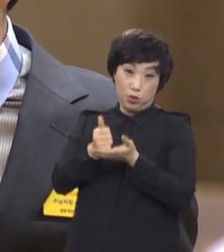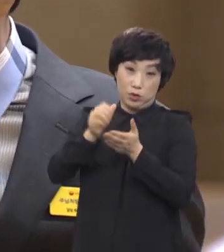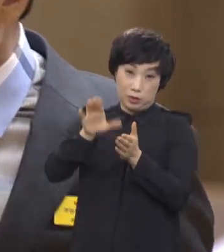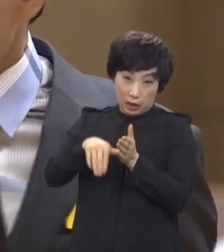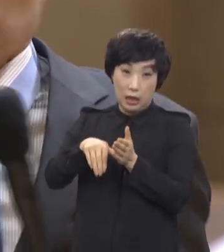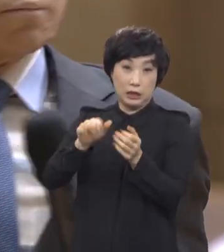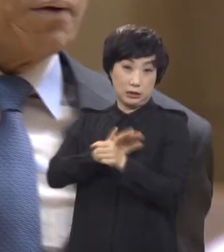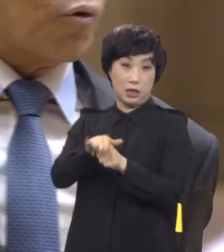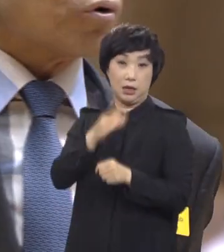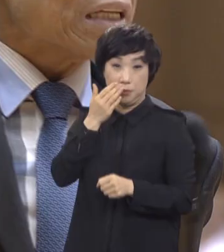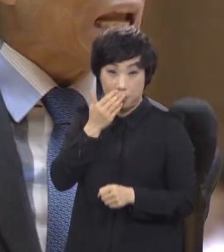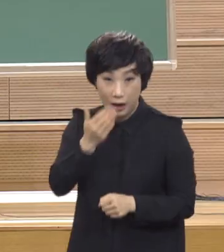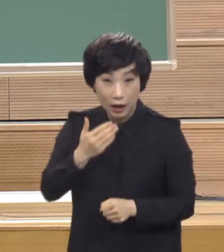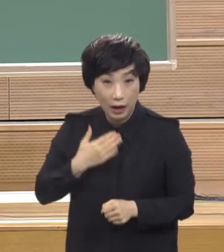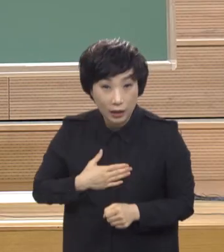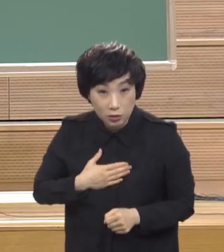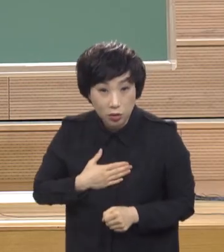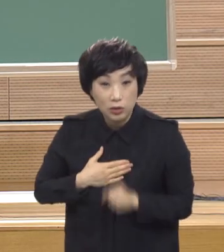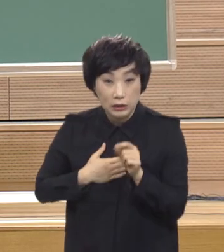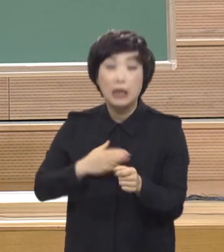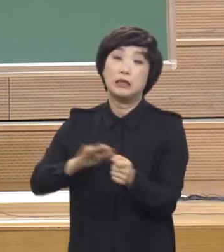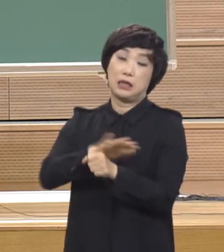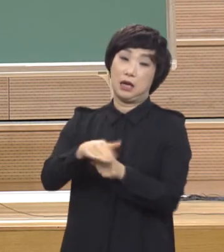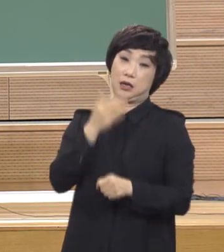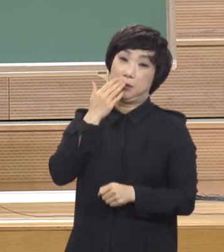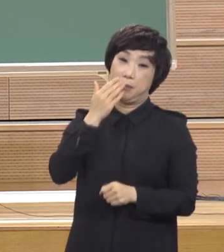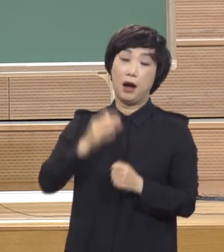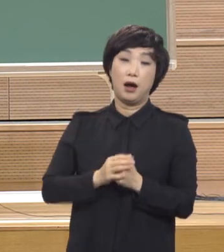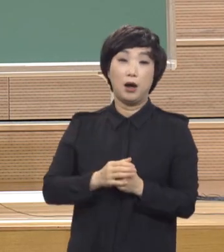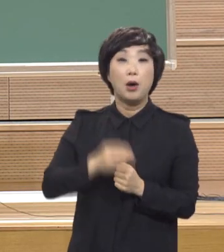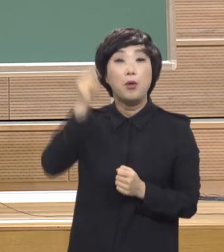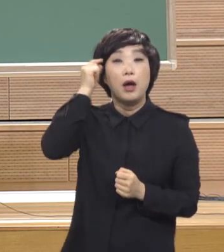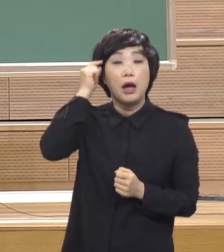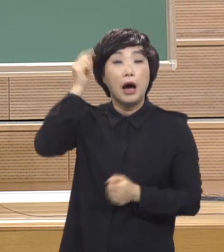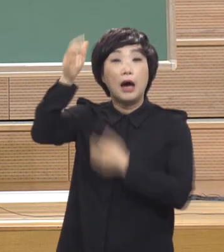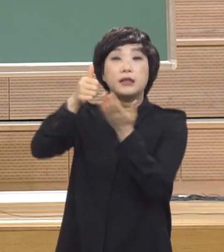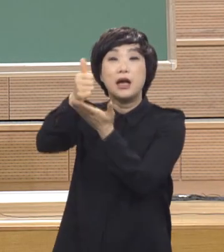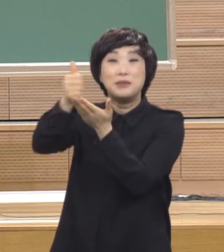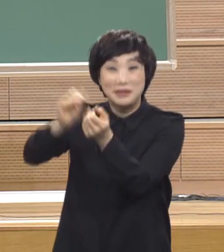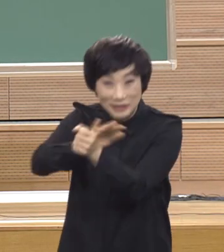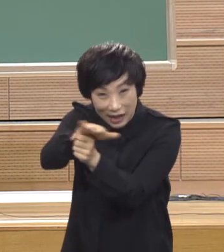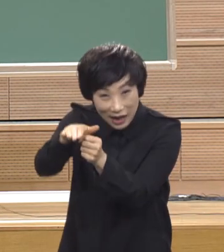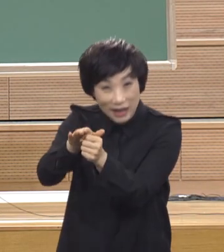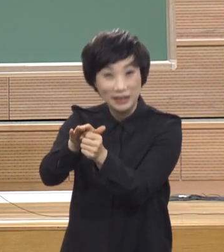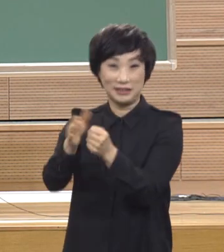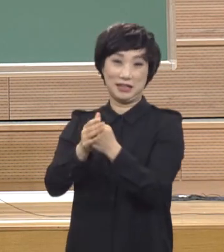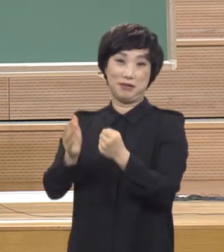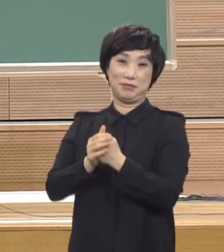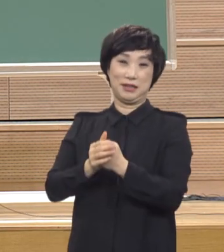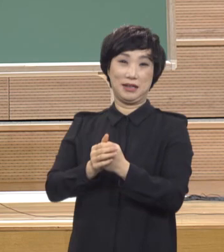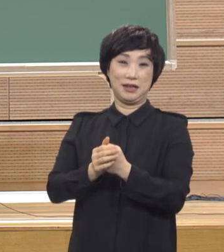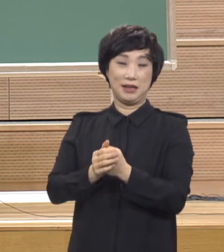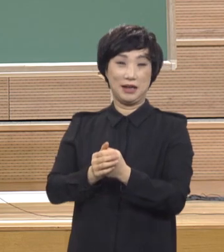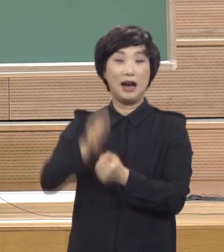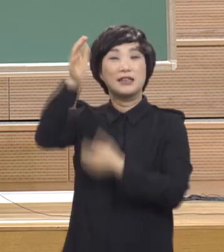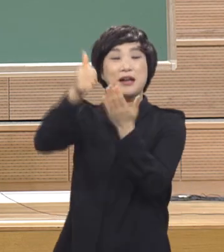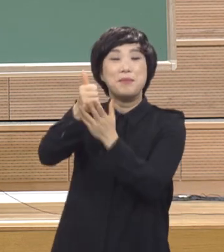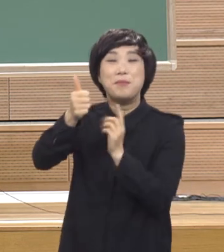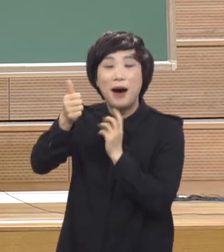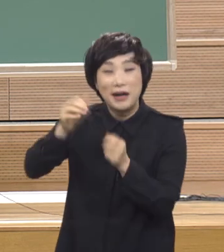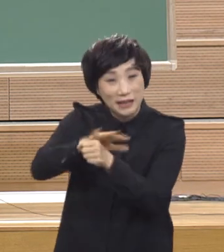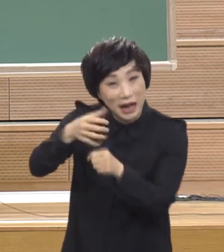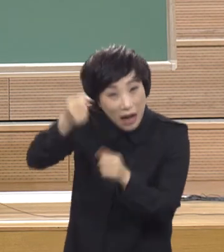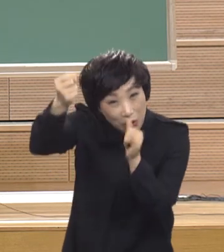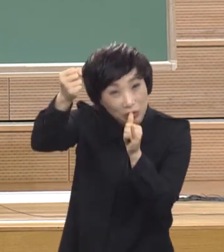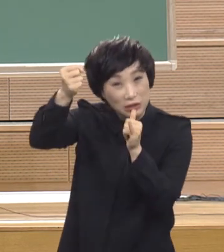이것이 바로 사랑할 수 있다 왜 하나님은 사랑이시니 하나님께만 사랑이